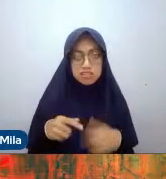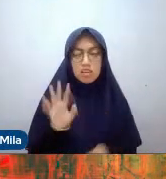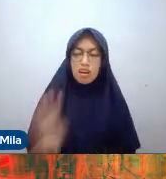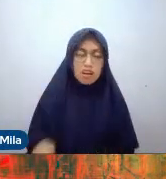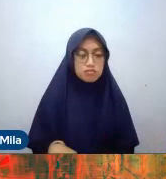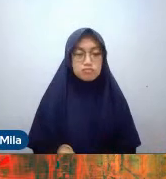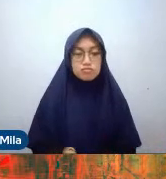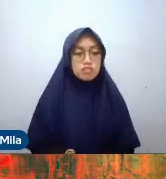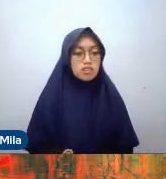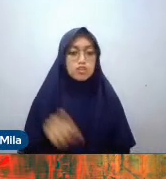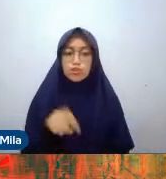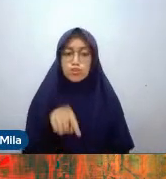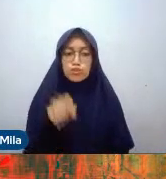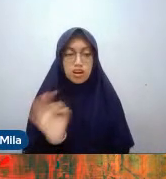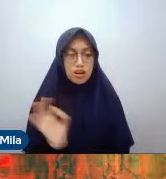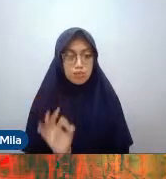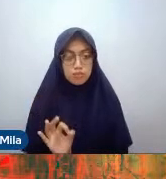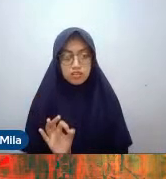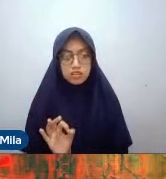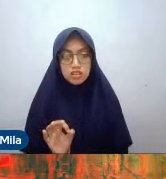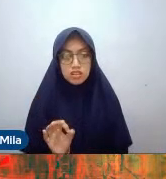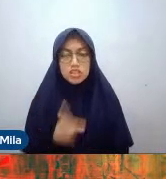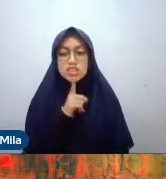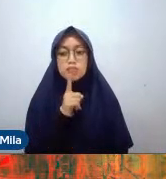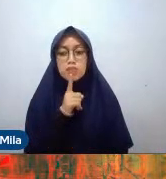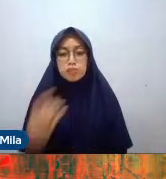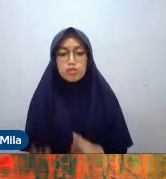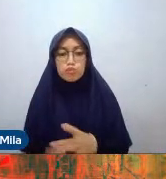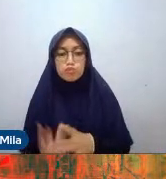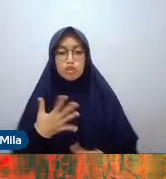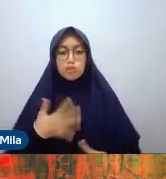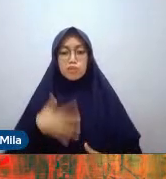yang seperti itu yang membuat anak itu merasa